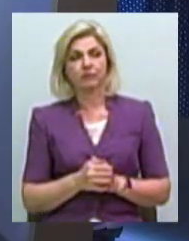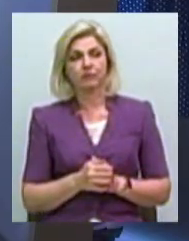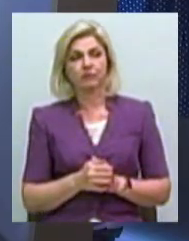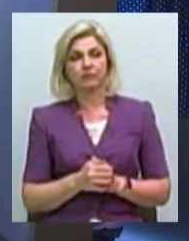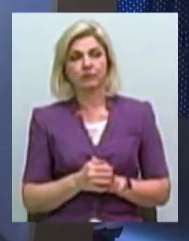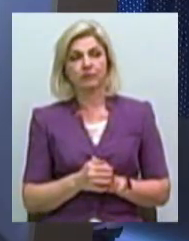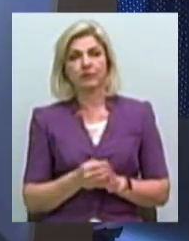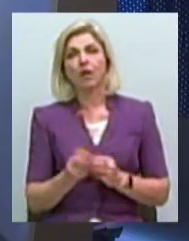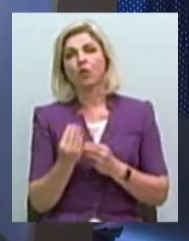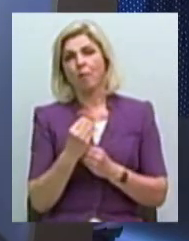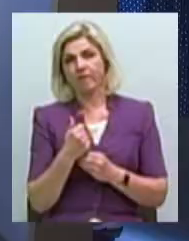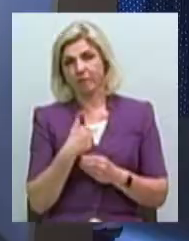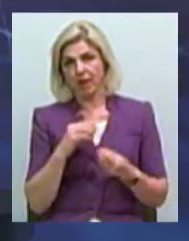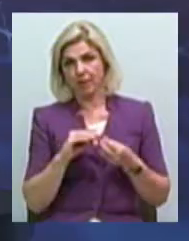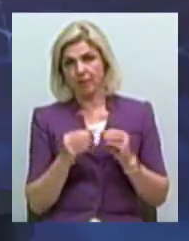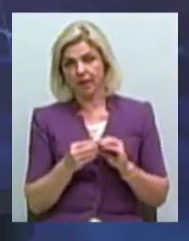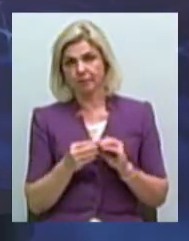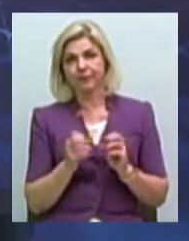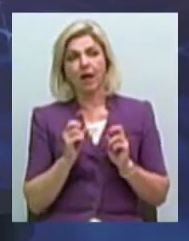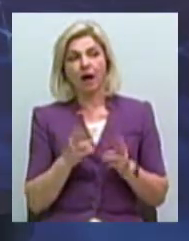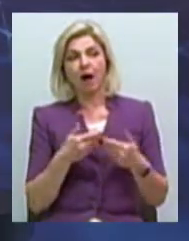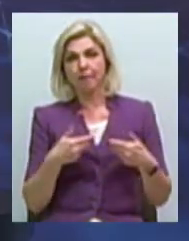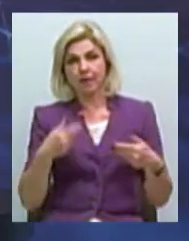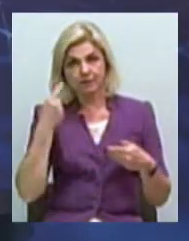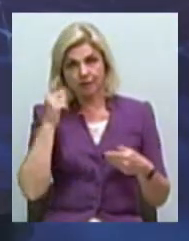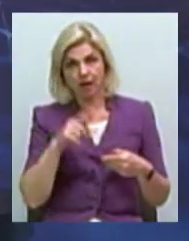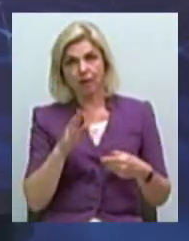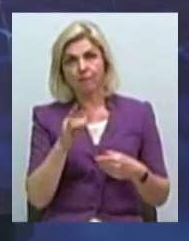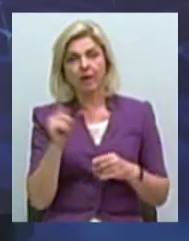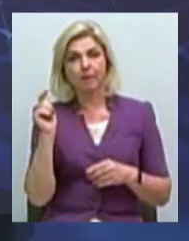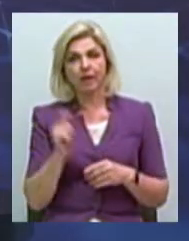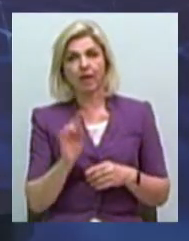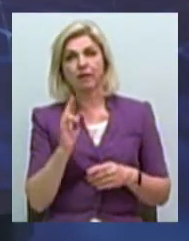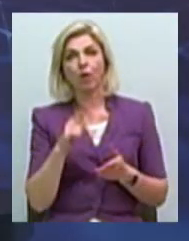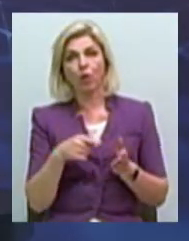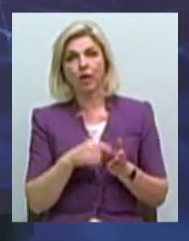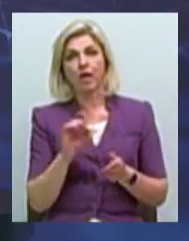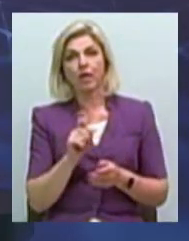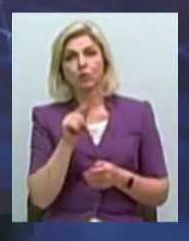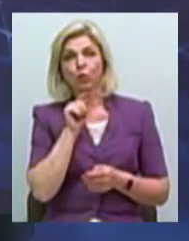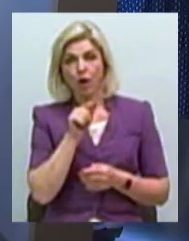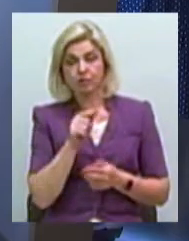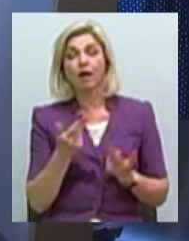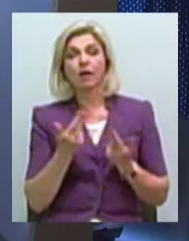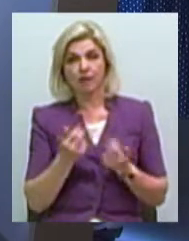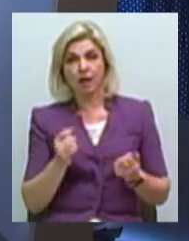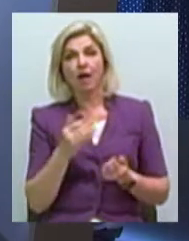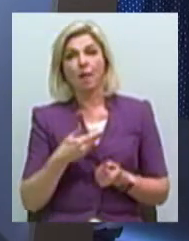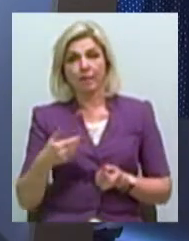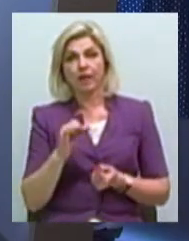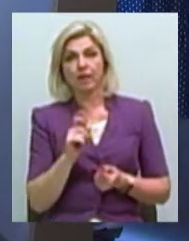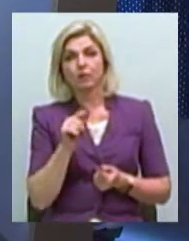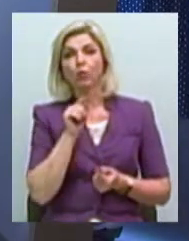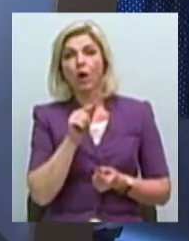накинуть каких-то проблем. Ну, наскільки ми знаємо, ви приїхали в Миколаїв з Луганська, так? Да, ми з Луганської